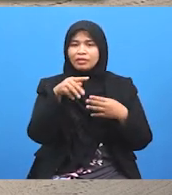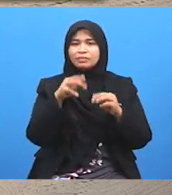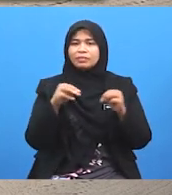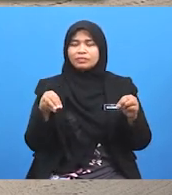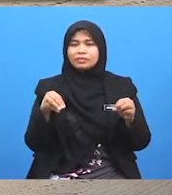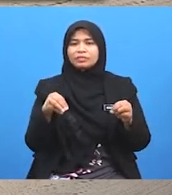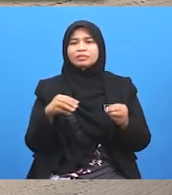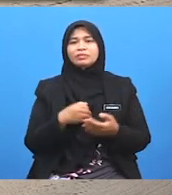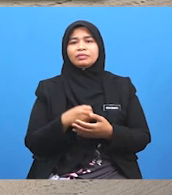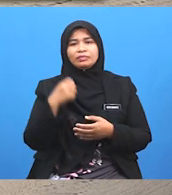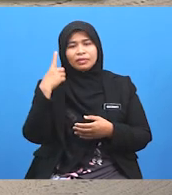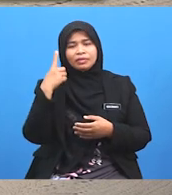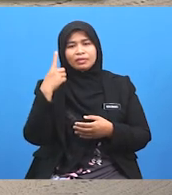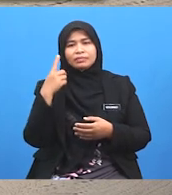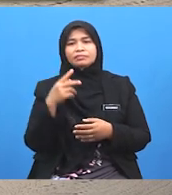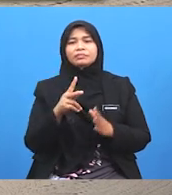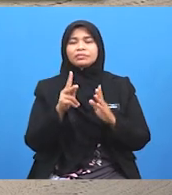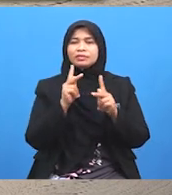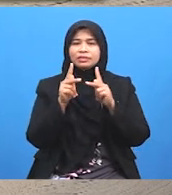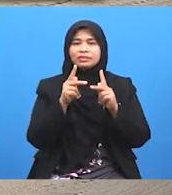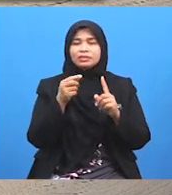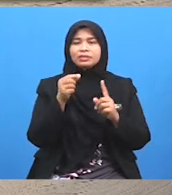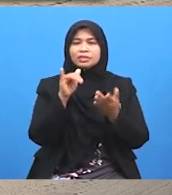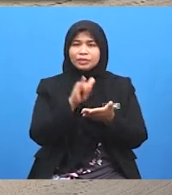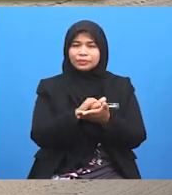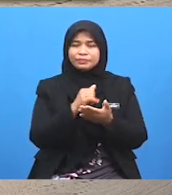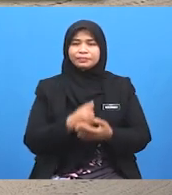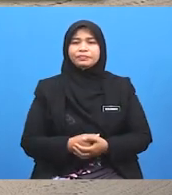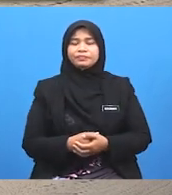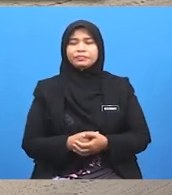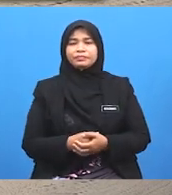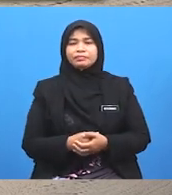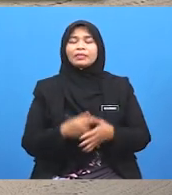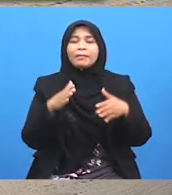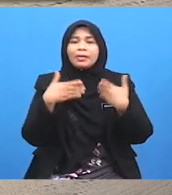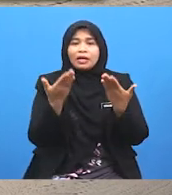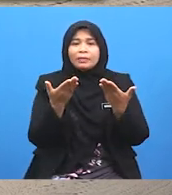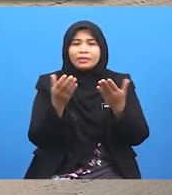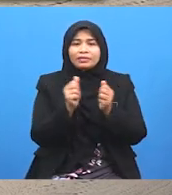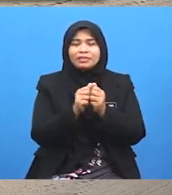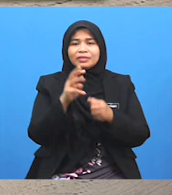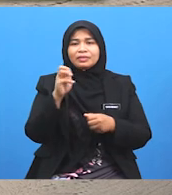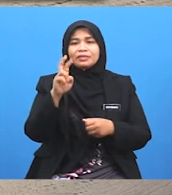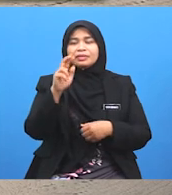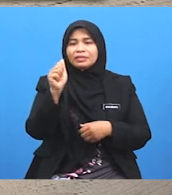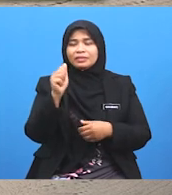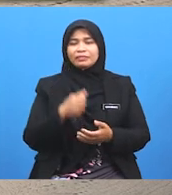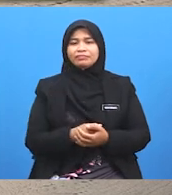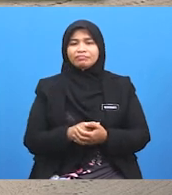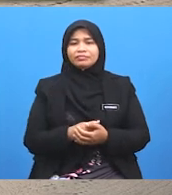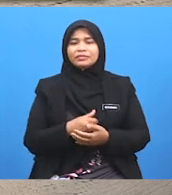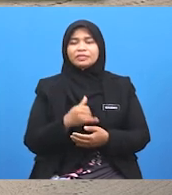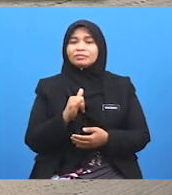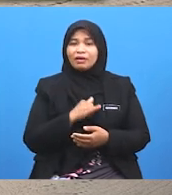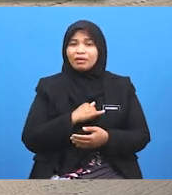mengenal kata kunci bagi maksud nilai kerajinan? Bagaimana dengan Mira? Saya